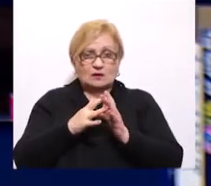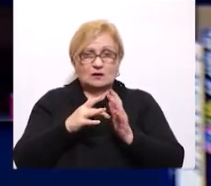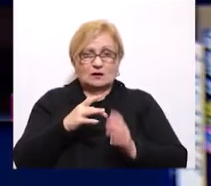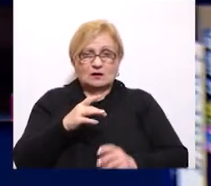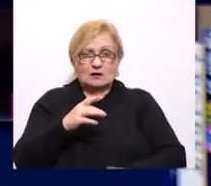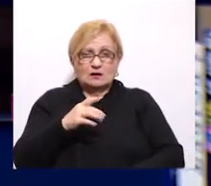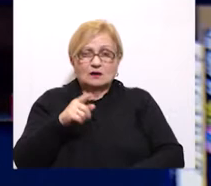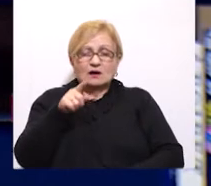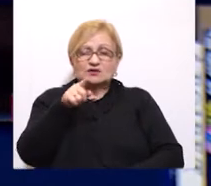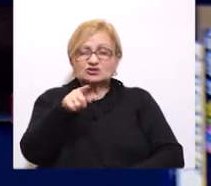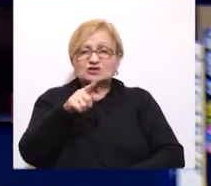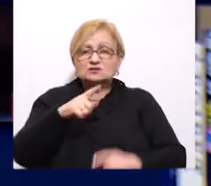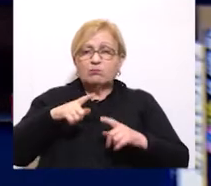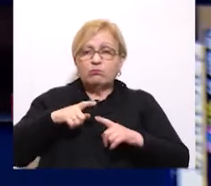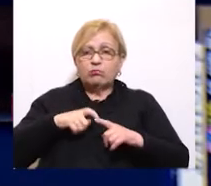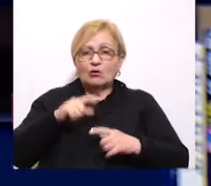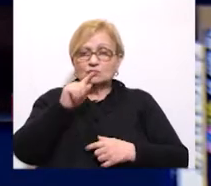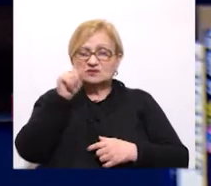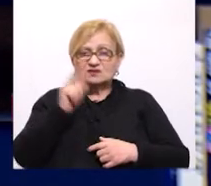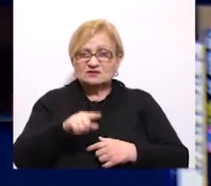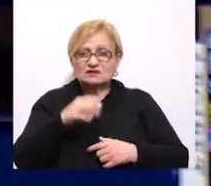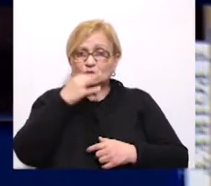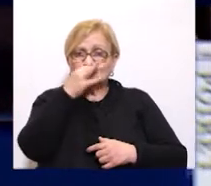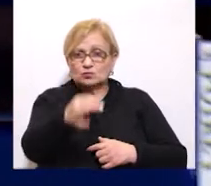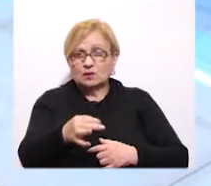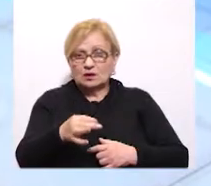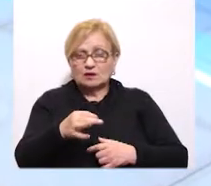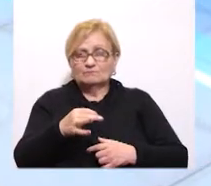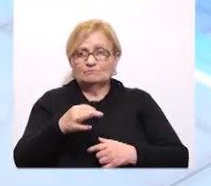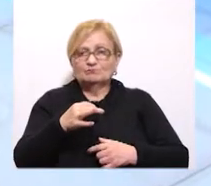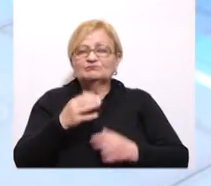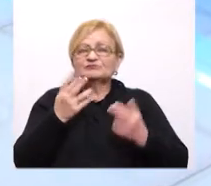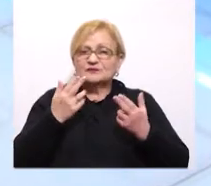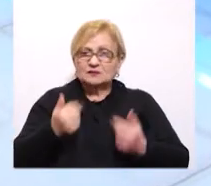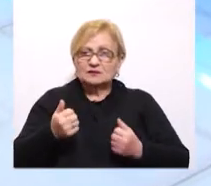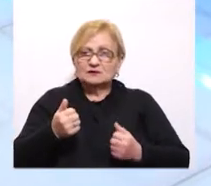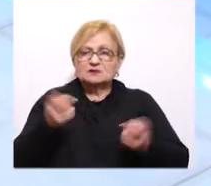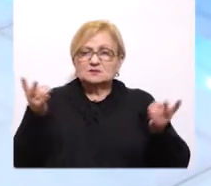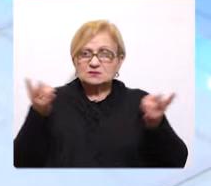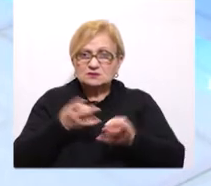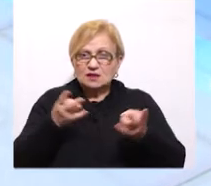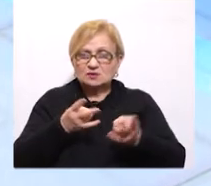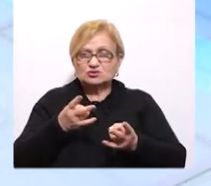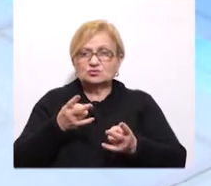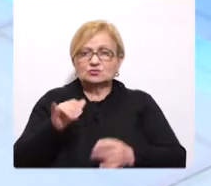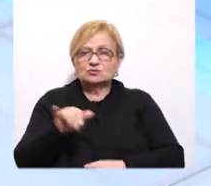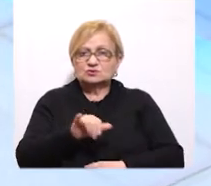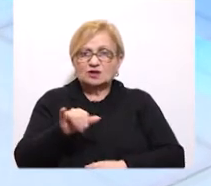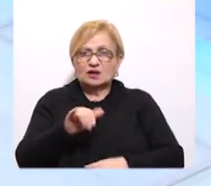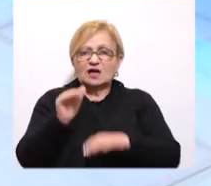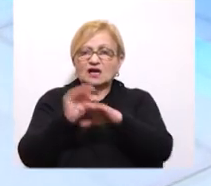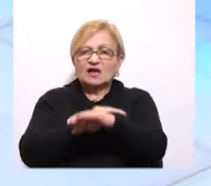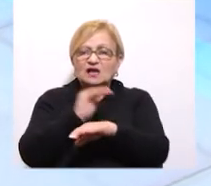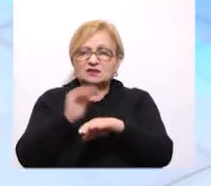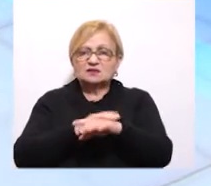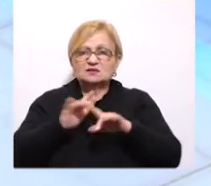პასუხი თქვენს ბოროტ კითხვაზე ასეთია, მიუგებს იესო: დიახ, საჭიროა შაბათს კეთილი